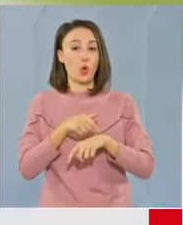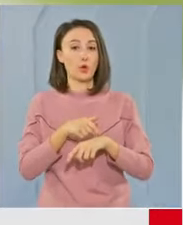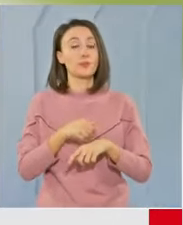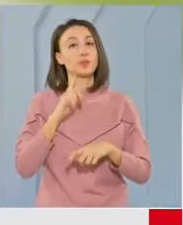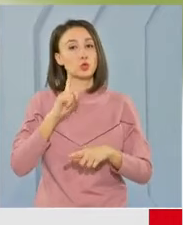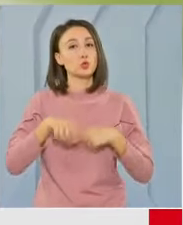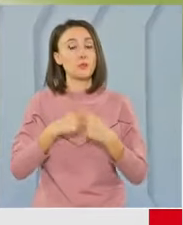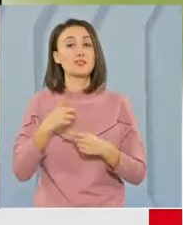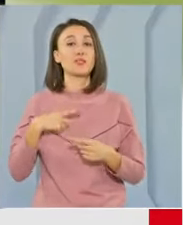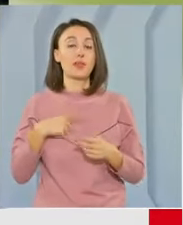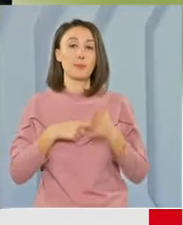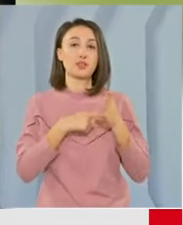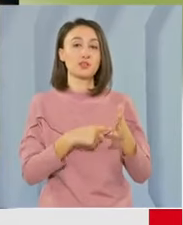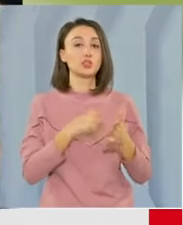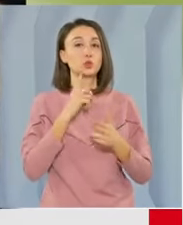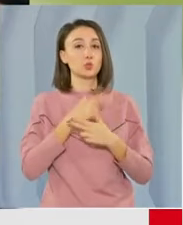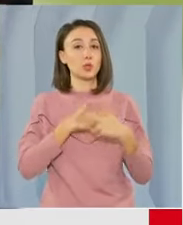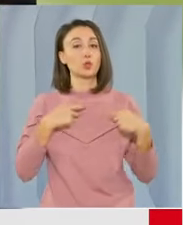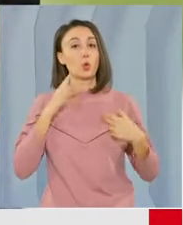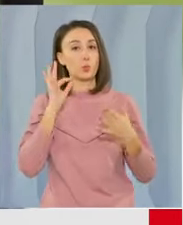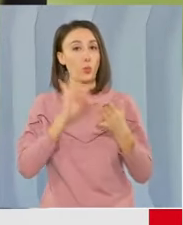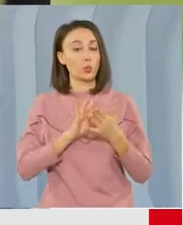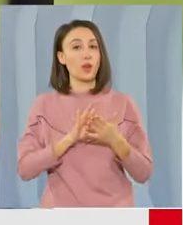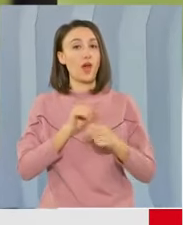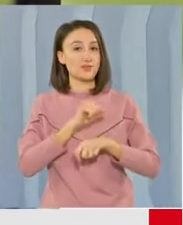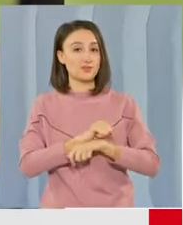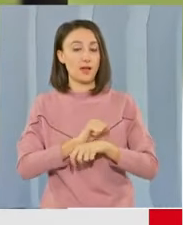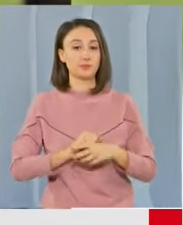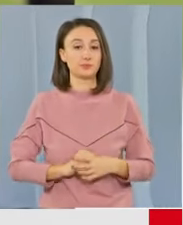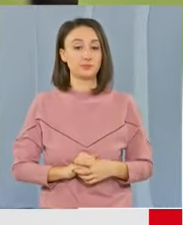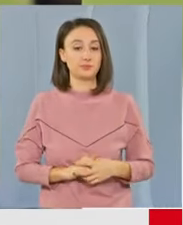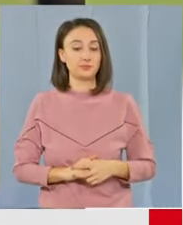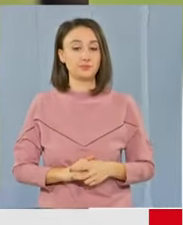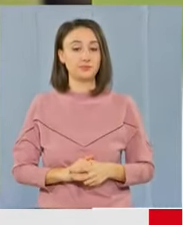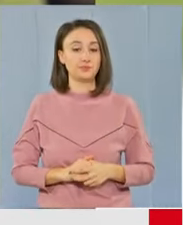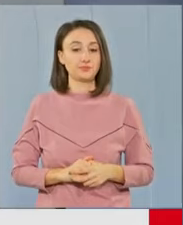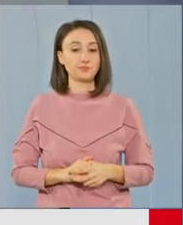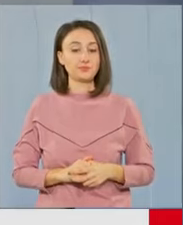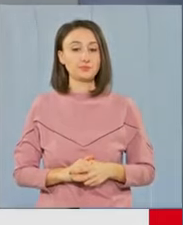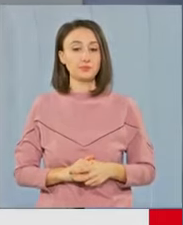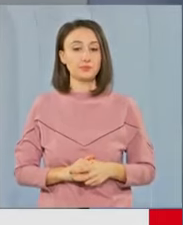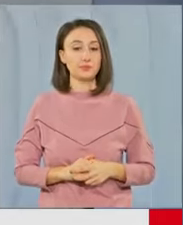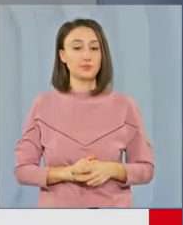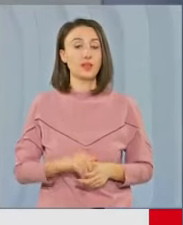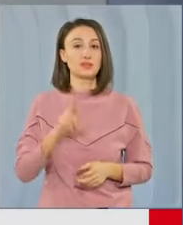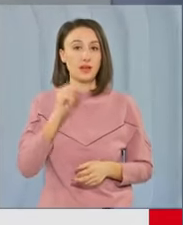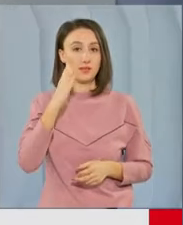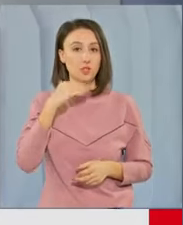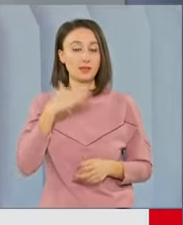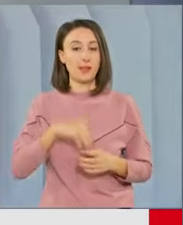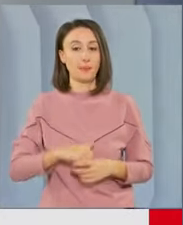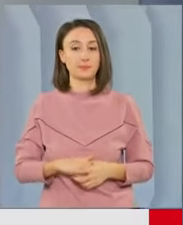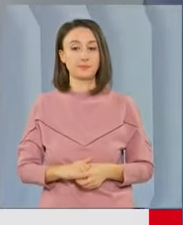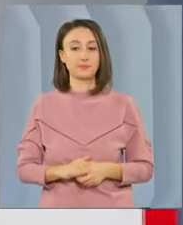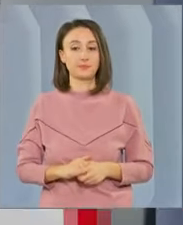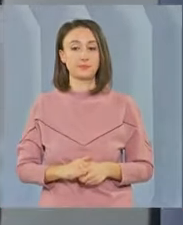ore și urmează să fie prezentați judecătorilor în cursul zilei de astăzi, cu propunere de arestare preventivă pentru 30 de zile.